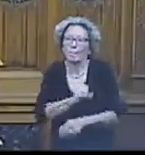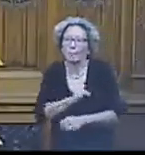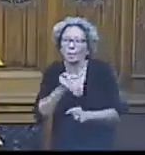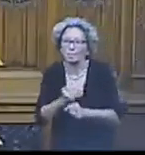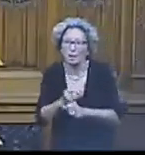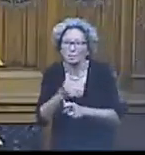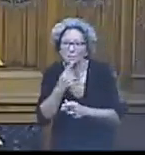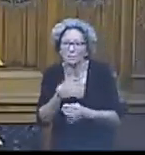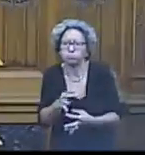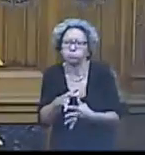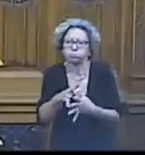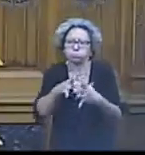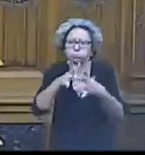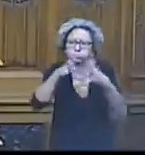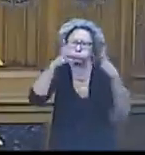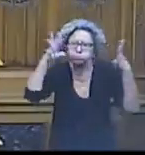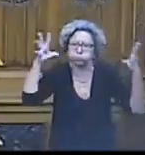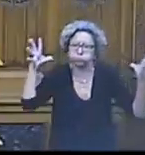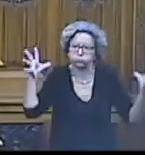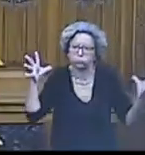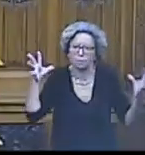um es aufzublasen, und das sind Sie,